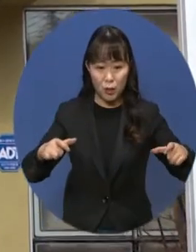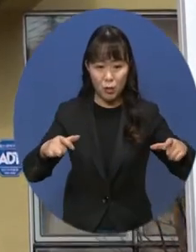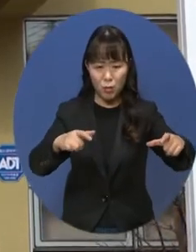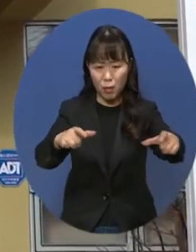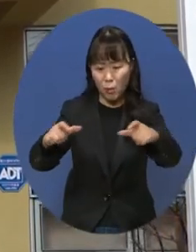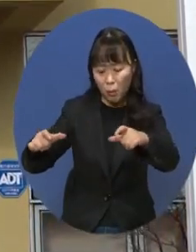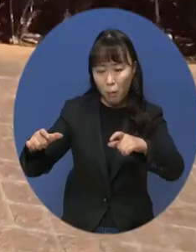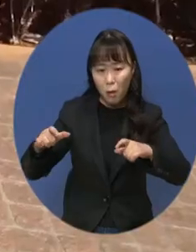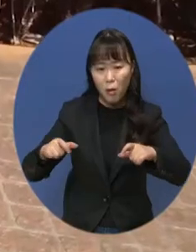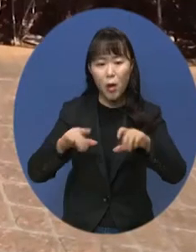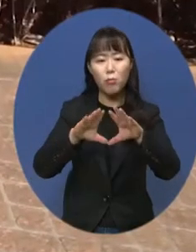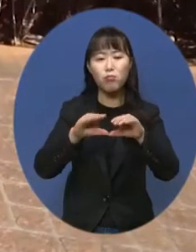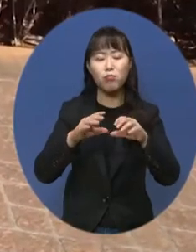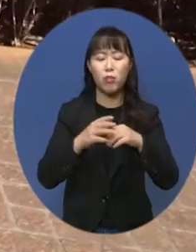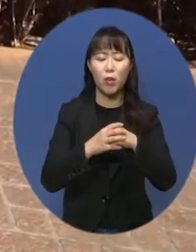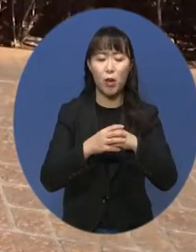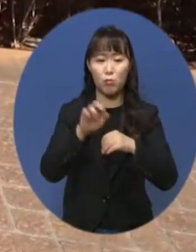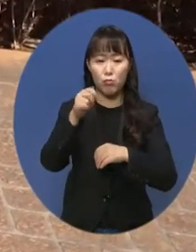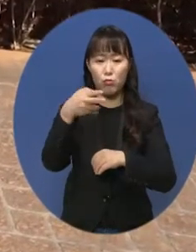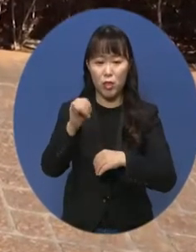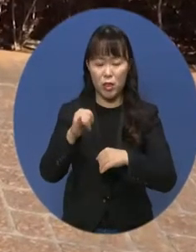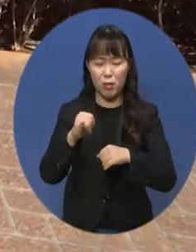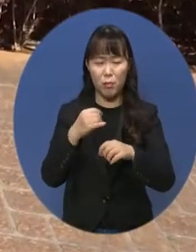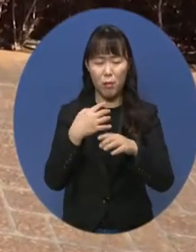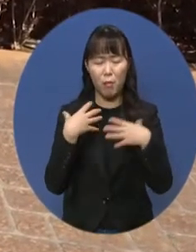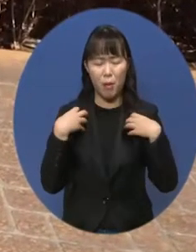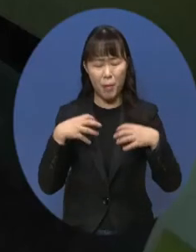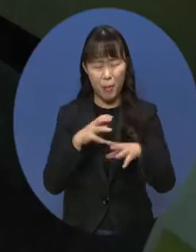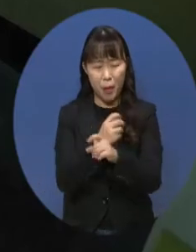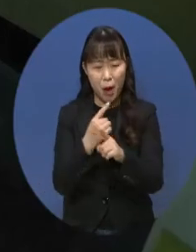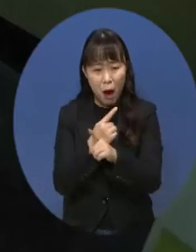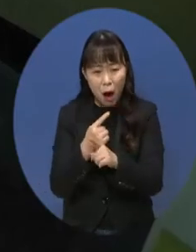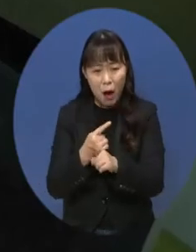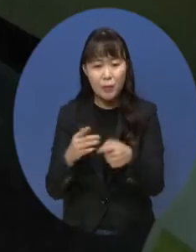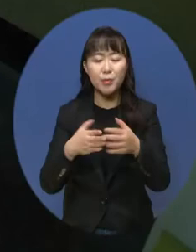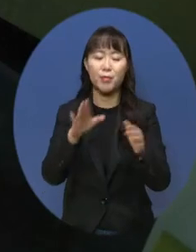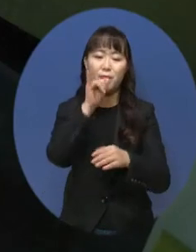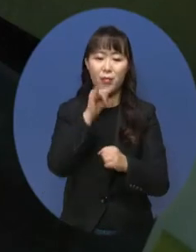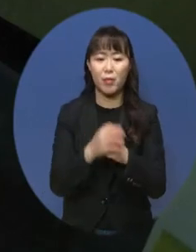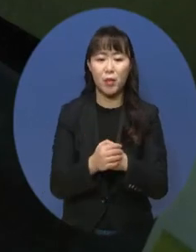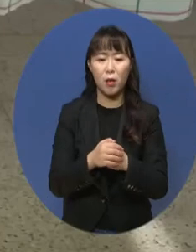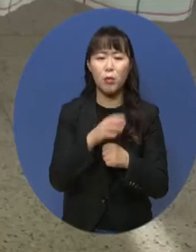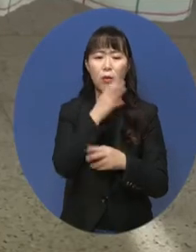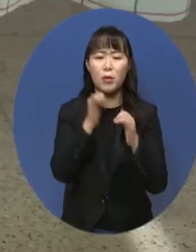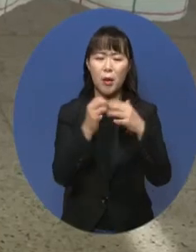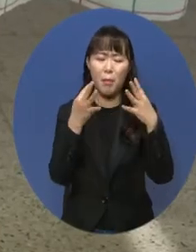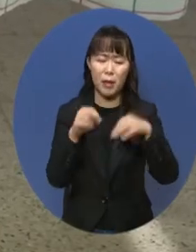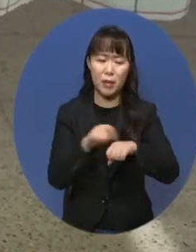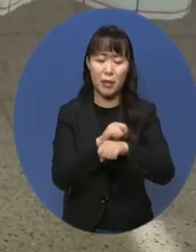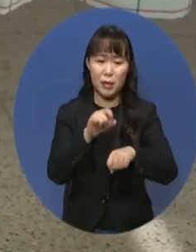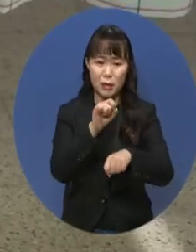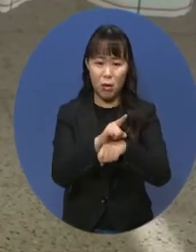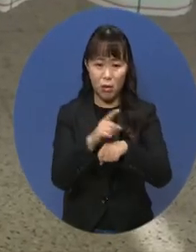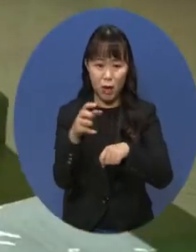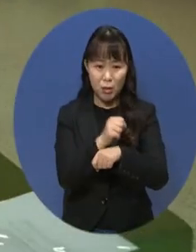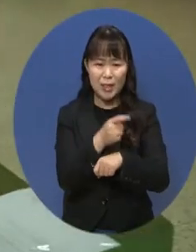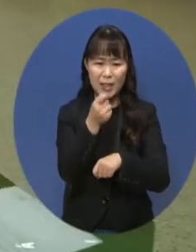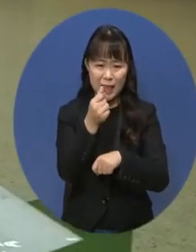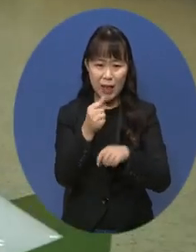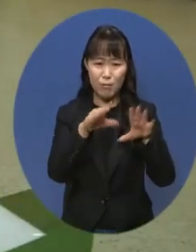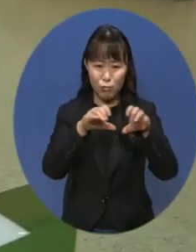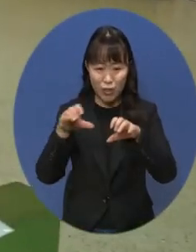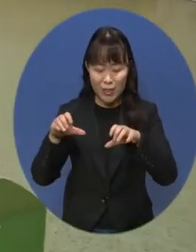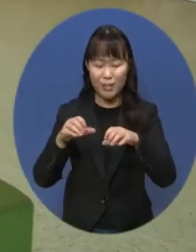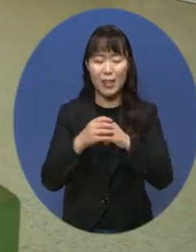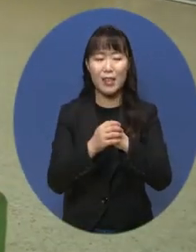보건지소에 물리치료실을 마련해서 운영하고 있습니다. 무주군은 고령자가 많은 지역의 특성을 고려해 작은